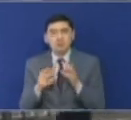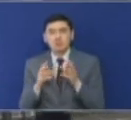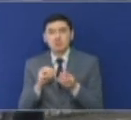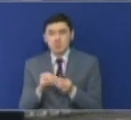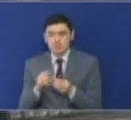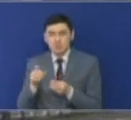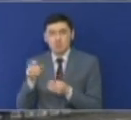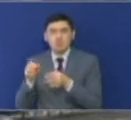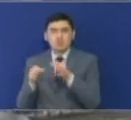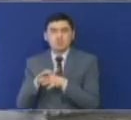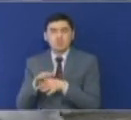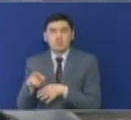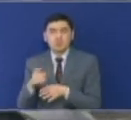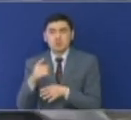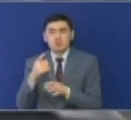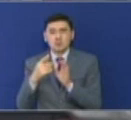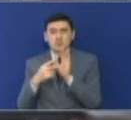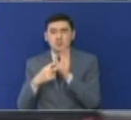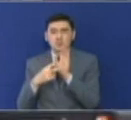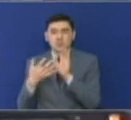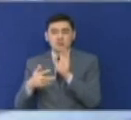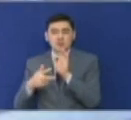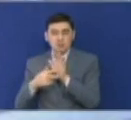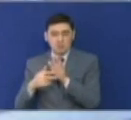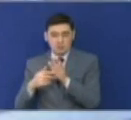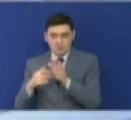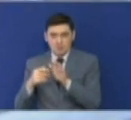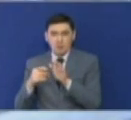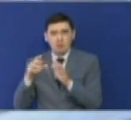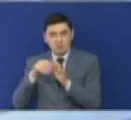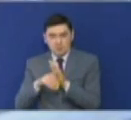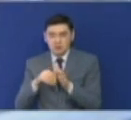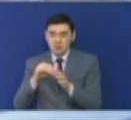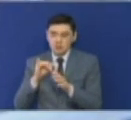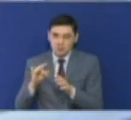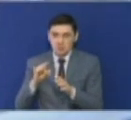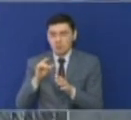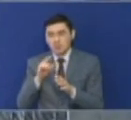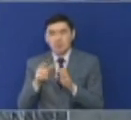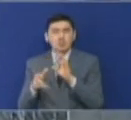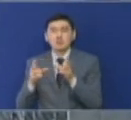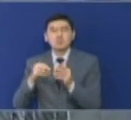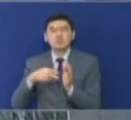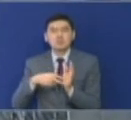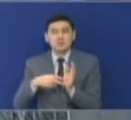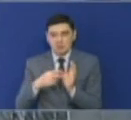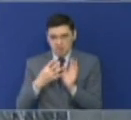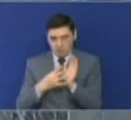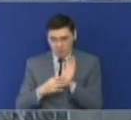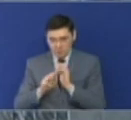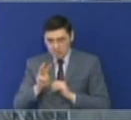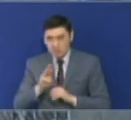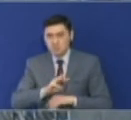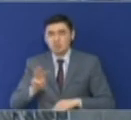находится 758 материалов в отношении физических и юридических лиц на общую сумму 93 миллиона